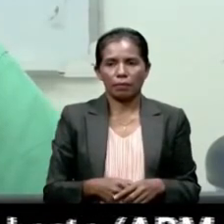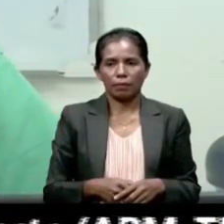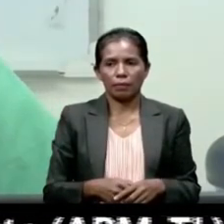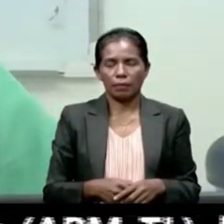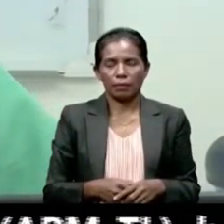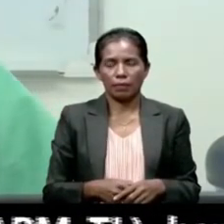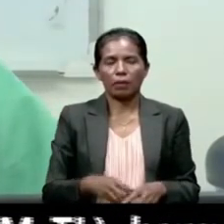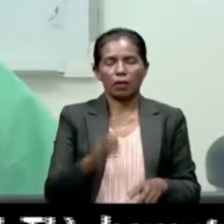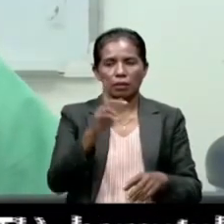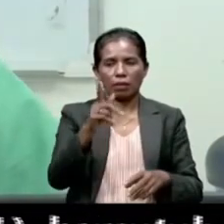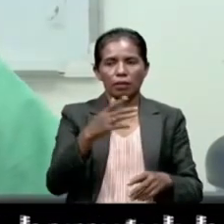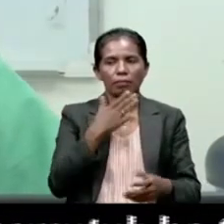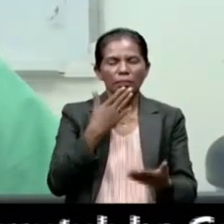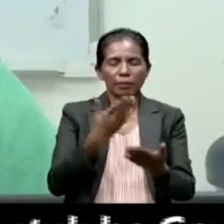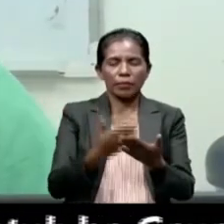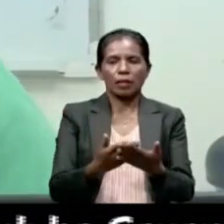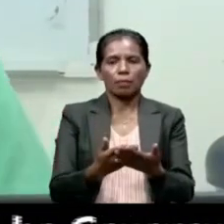Ya, en principio